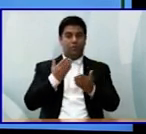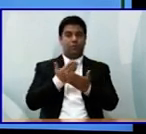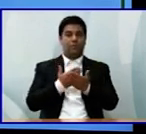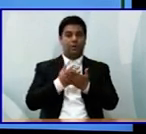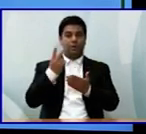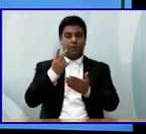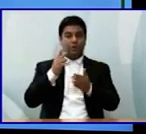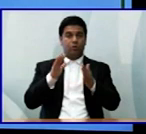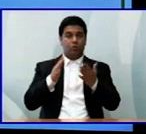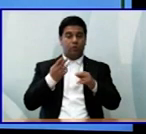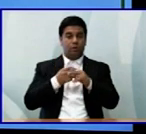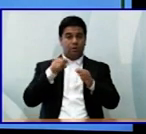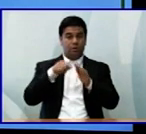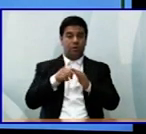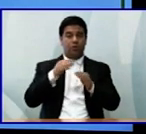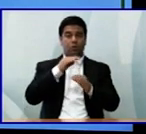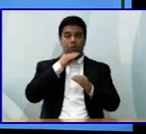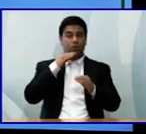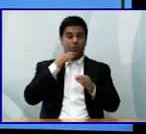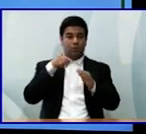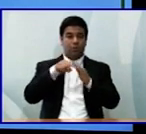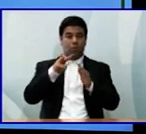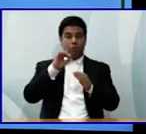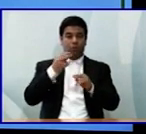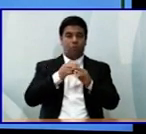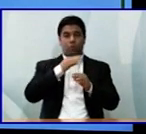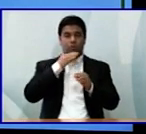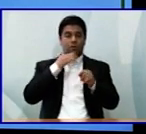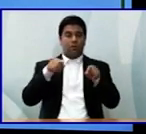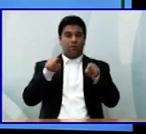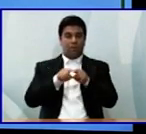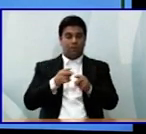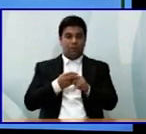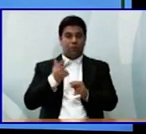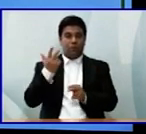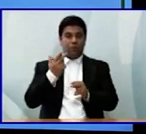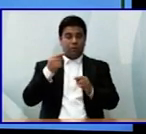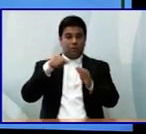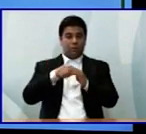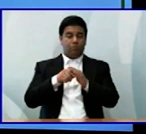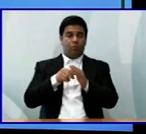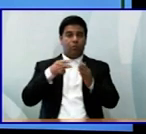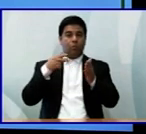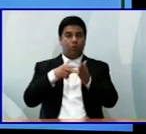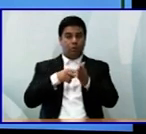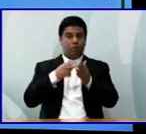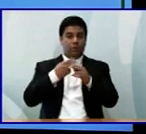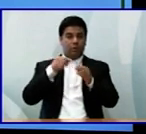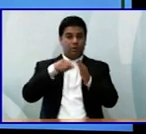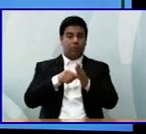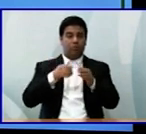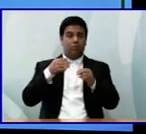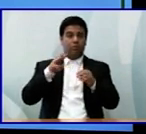Ikkinchi holat, ko'paytmaning moduli modullar ko'paytmasiga teng. Uchinchi xossamiz, bo'linmaning moduli